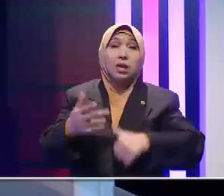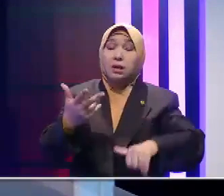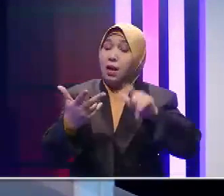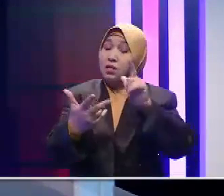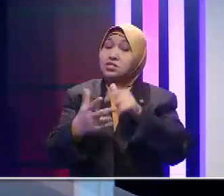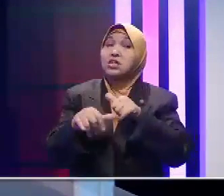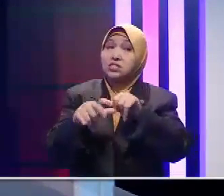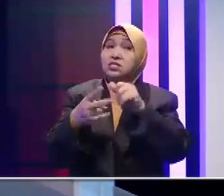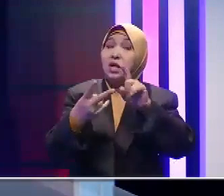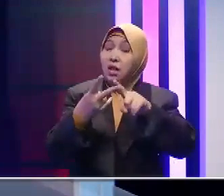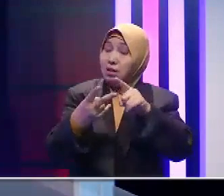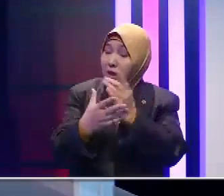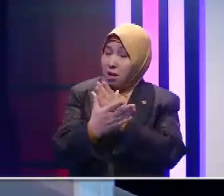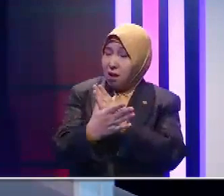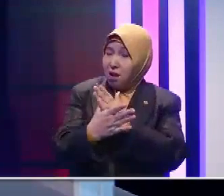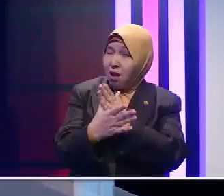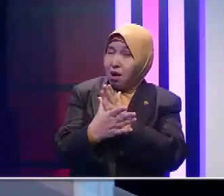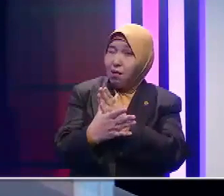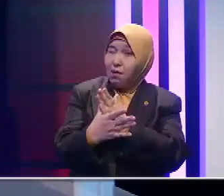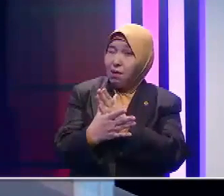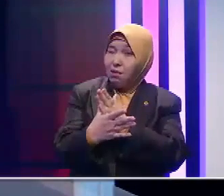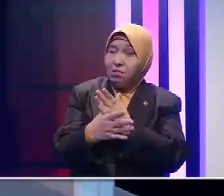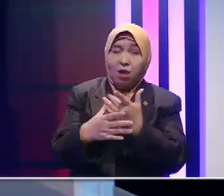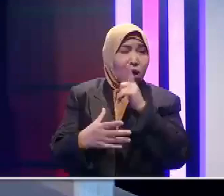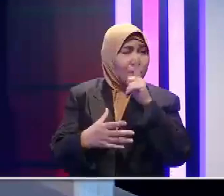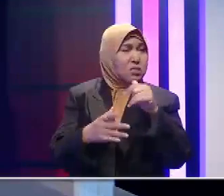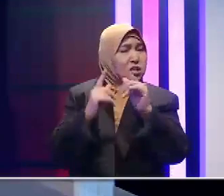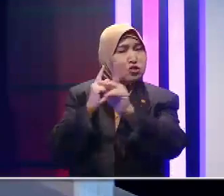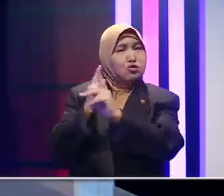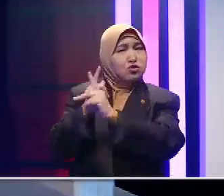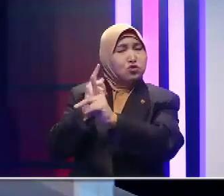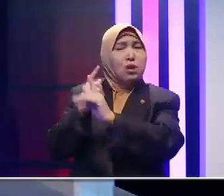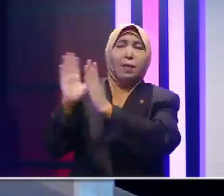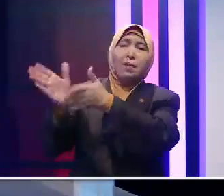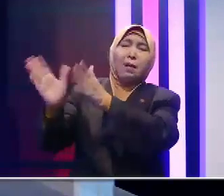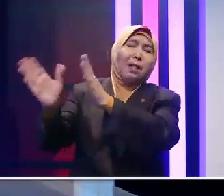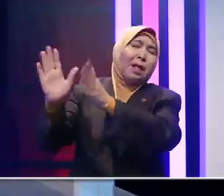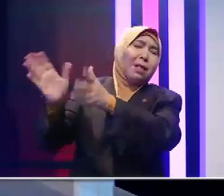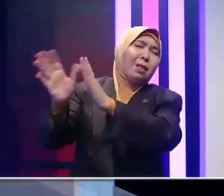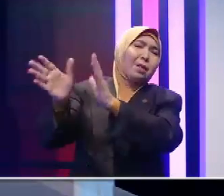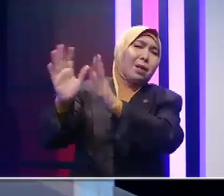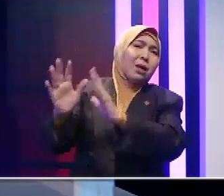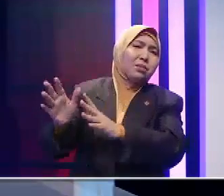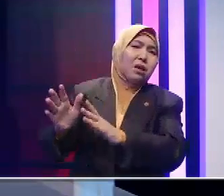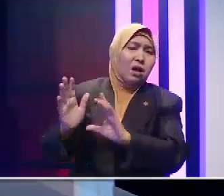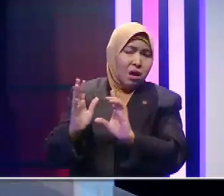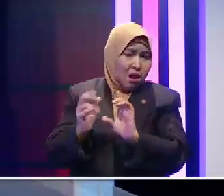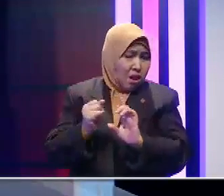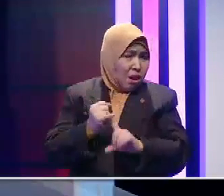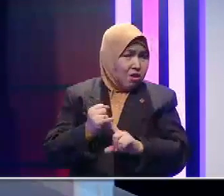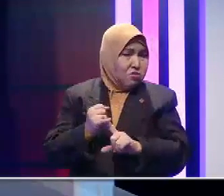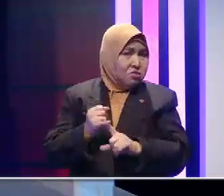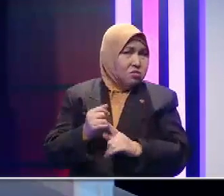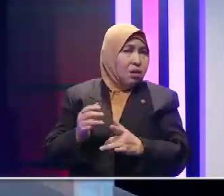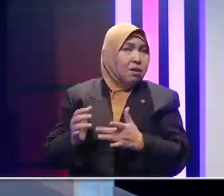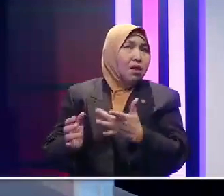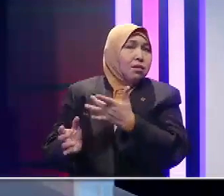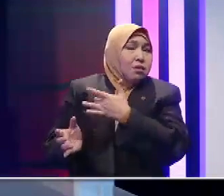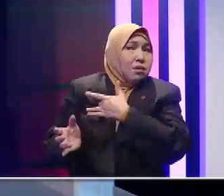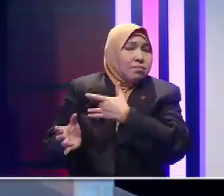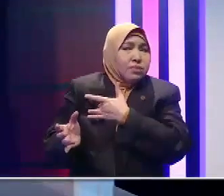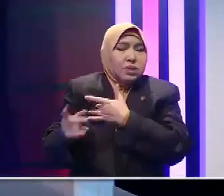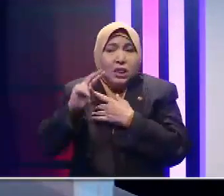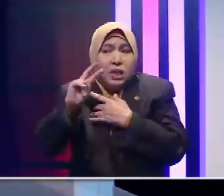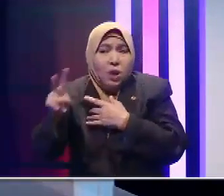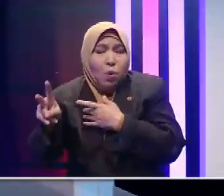lagi, dan bila saya tergerak lama, saya simpan, aslas tergerak juga hati nak membaca benda-benda ini.